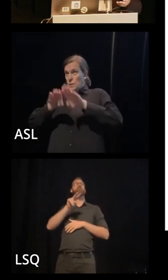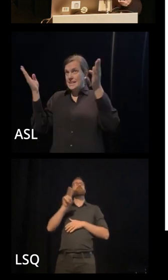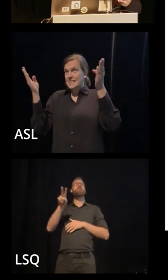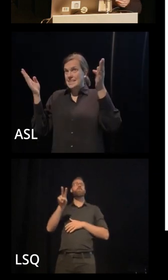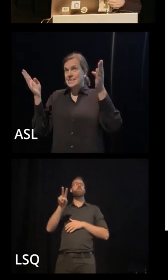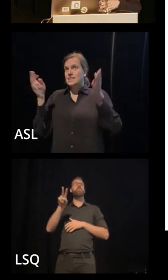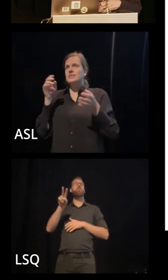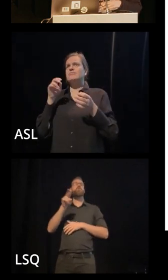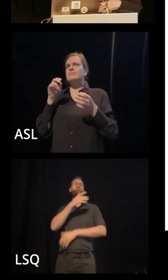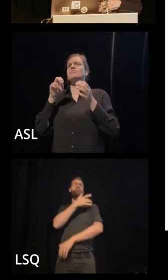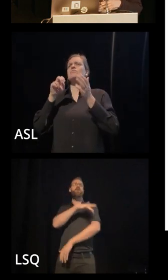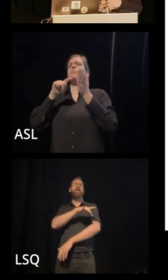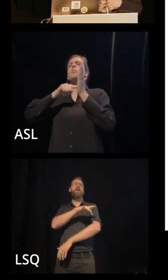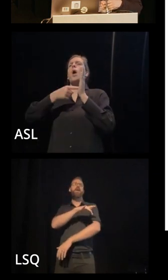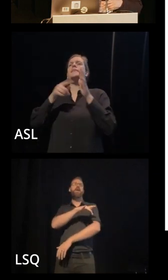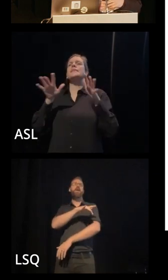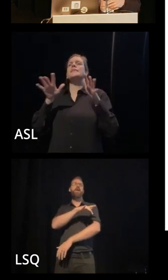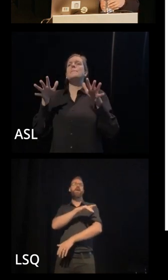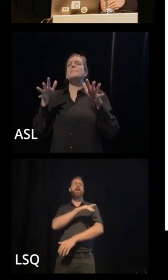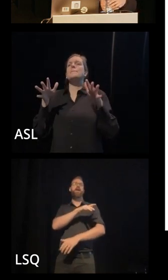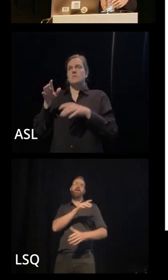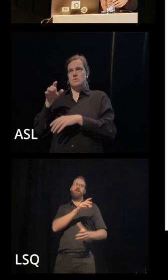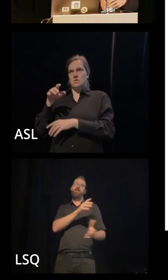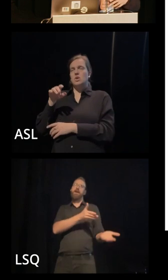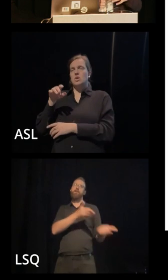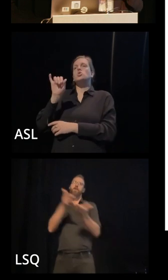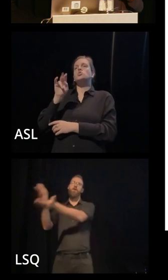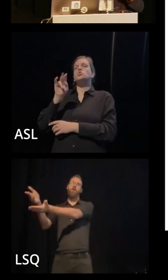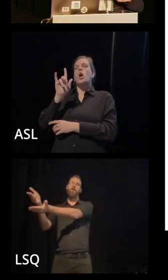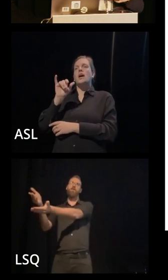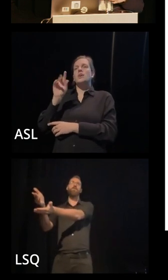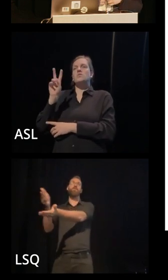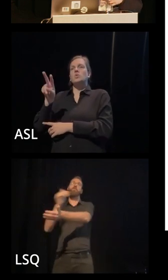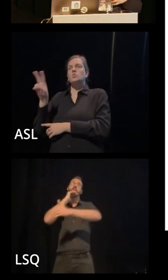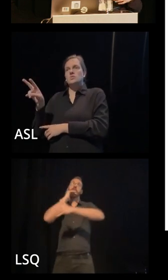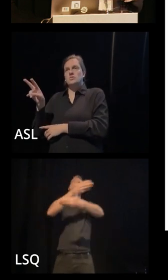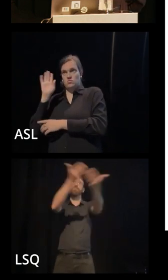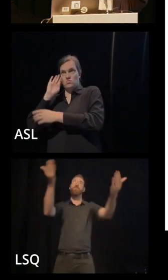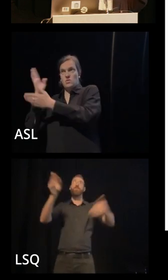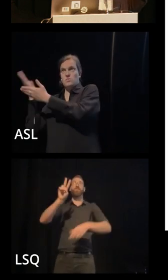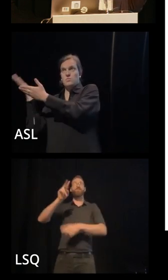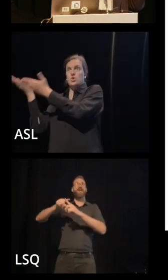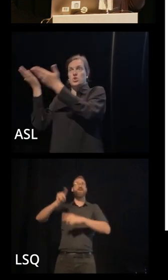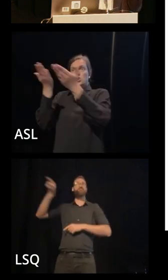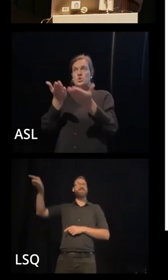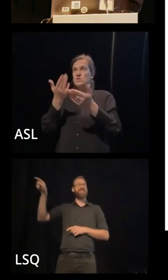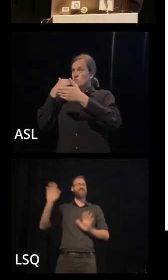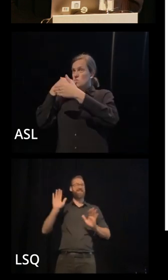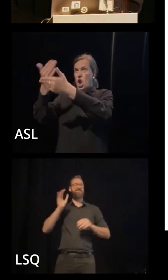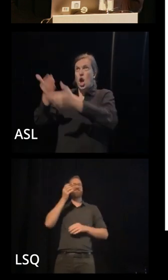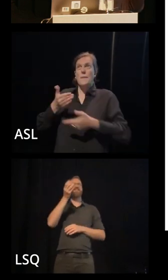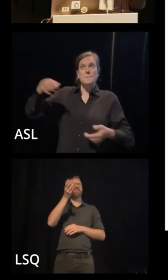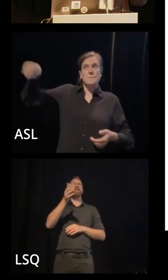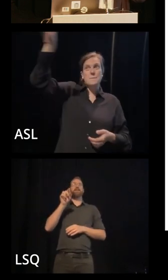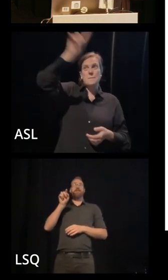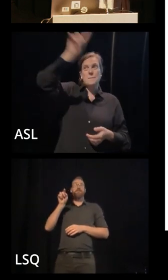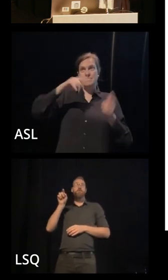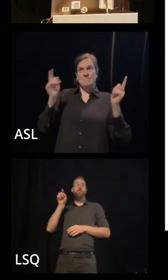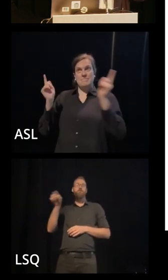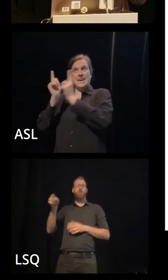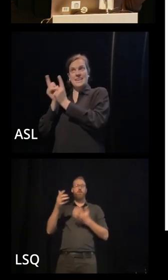juillet. Vous êtes les bienvenus, c'est à 2h30. Et reste que c'est un appareil qui est vraiment pensé comme un